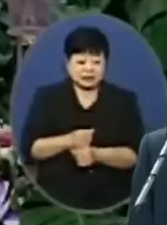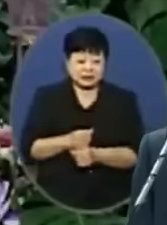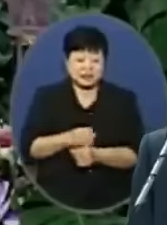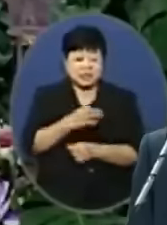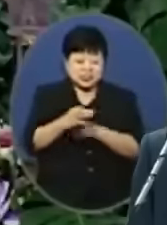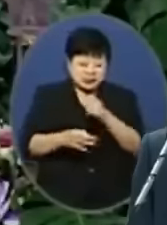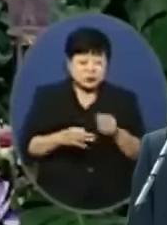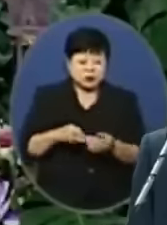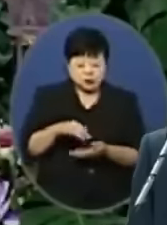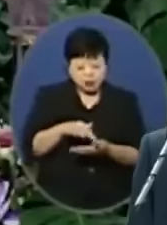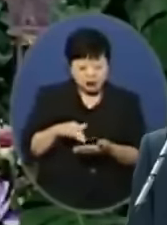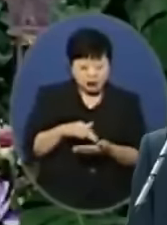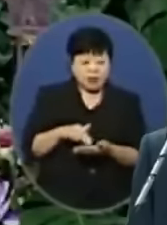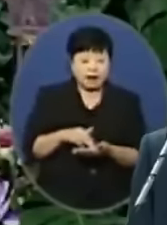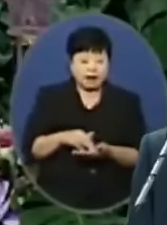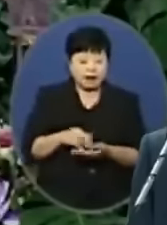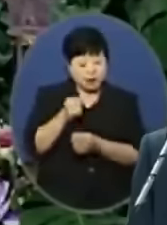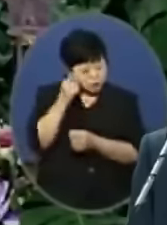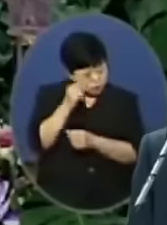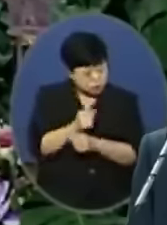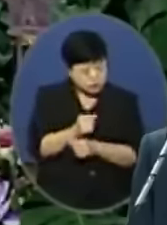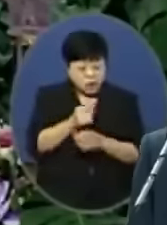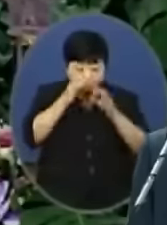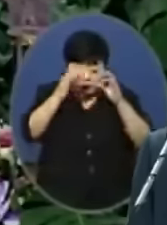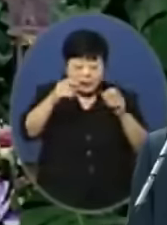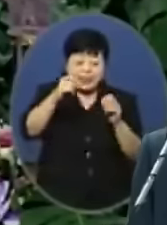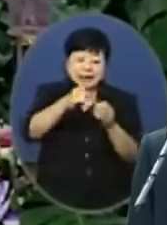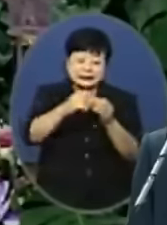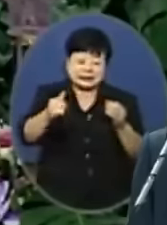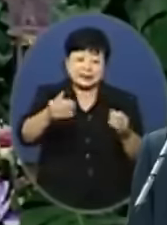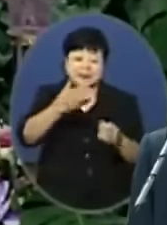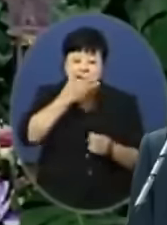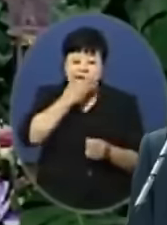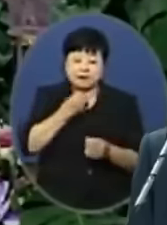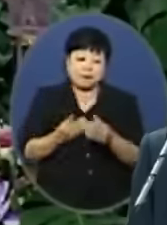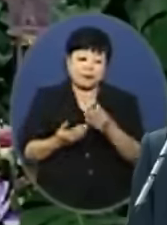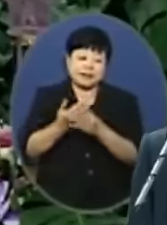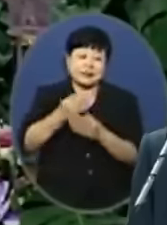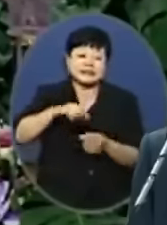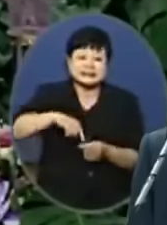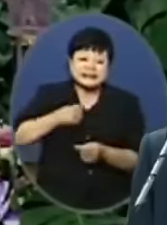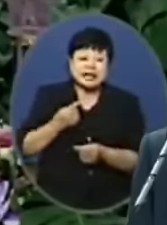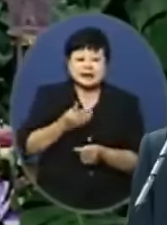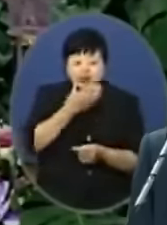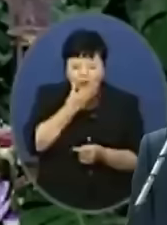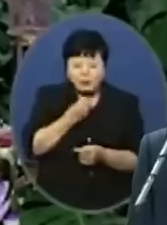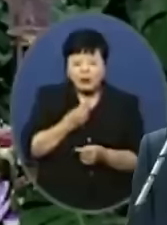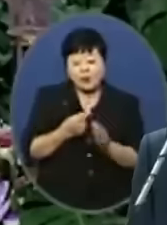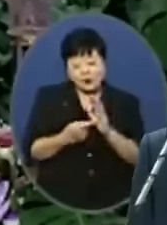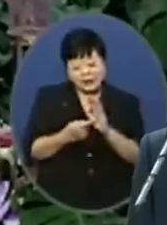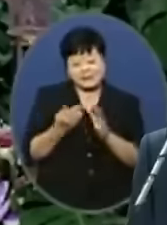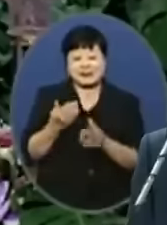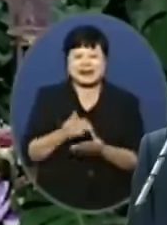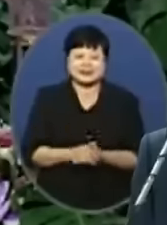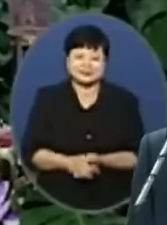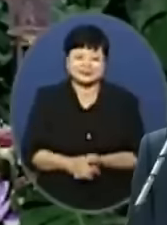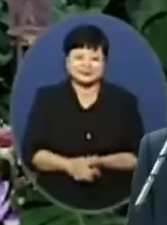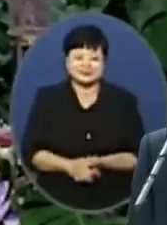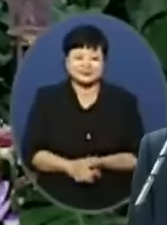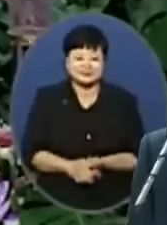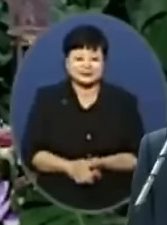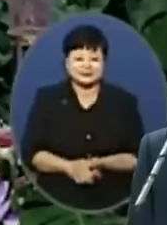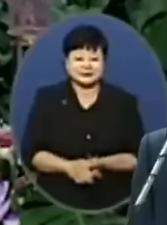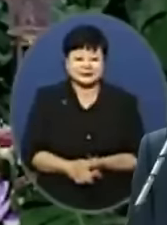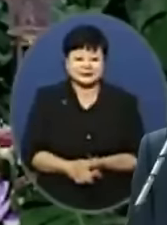대상으로 행복에 대한 연구를 했는데 그 결과 가까운 사람들이 행복해지면 자신도 행복한 경우가 많았다는